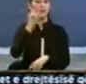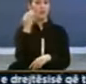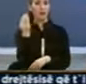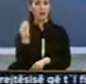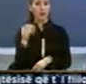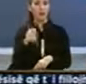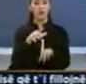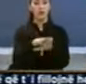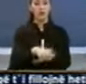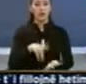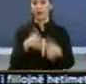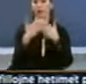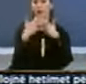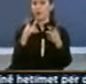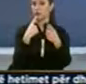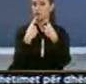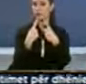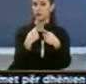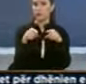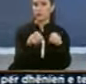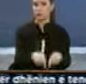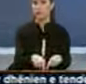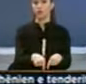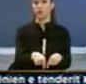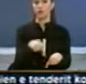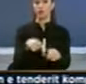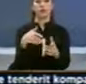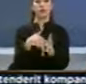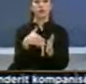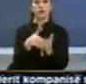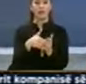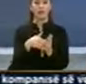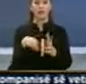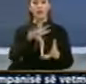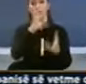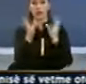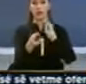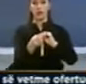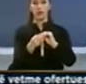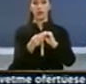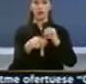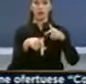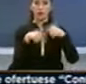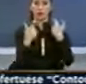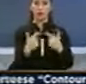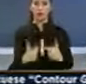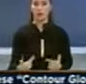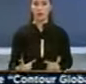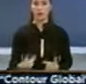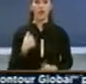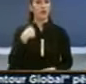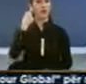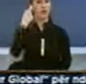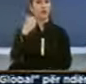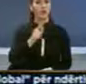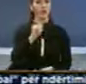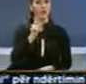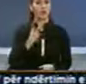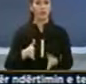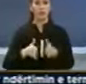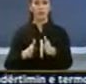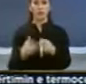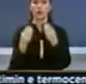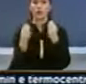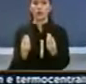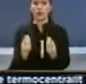për me i debatu këto pun edhe këto ligje dhe unë nuk mendoj që është rruga dhe këtu do të